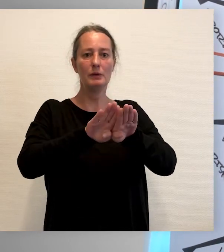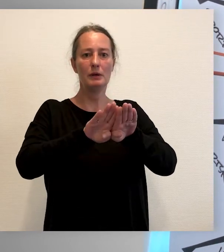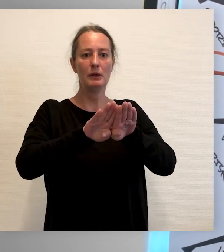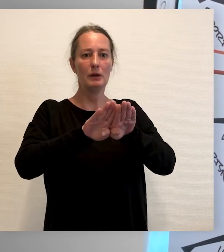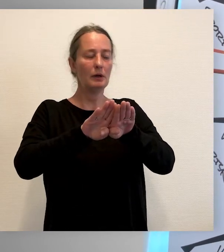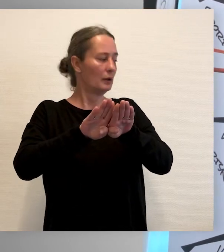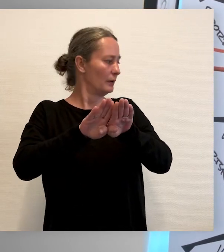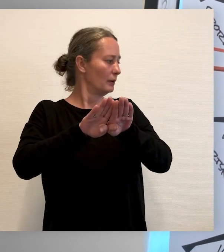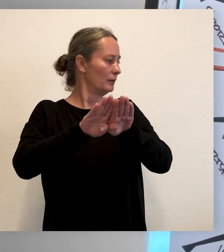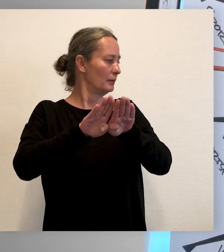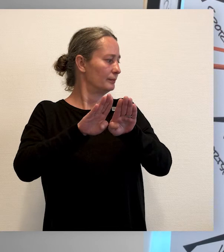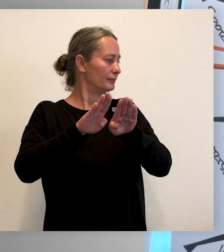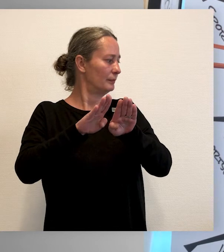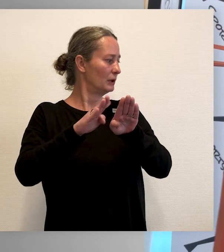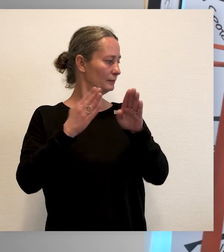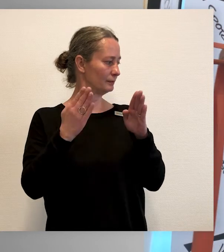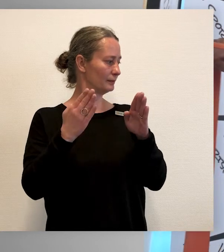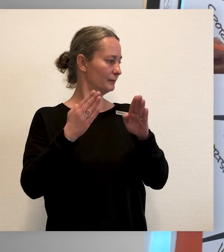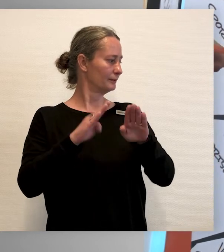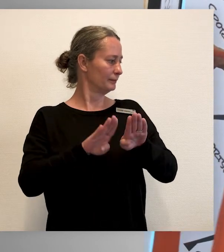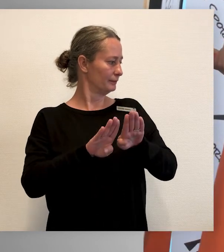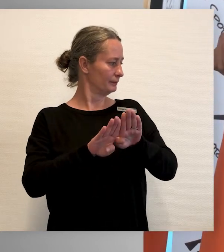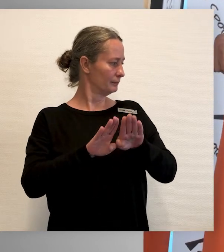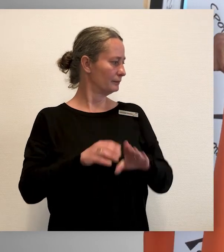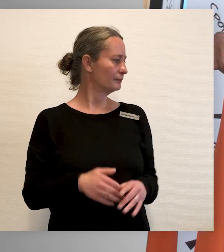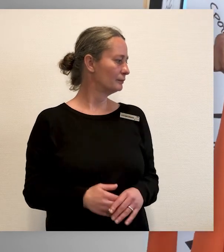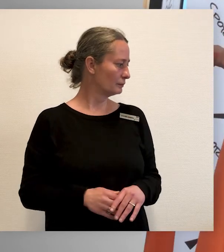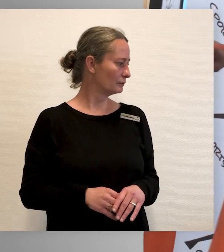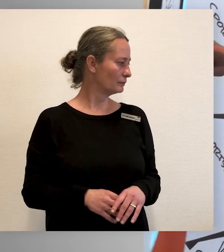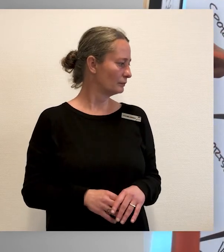frem. Så med det, du holder skulderbladene sammen. Lige præcis.